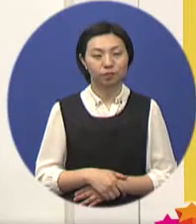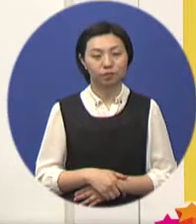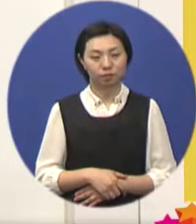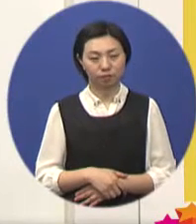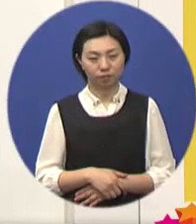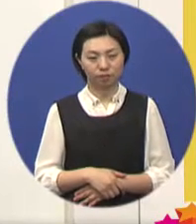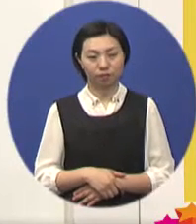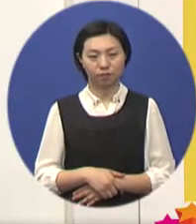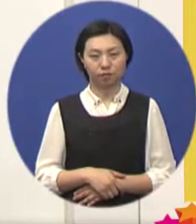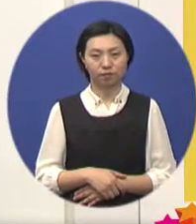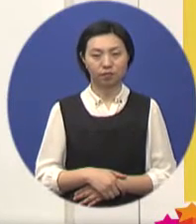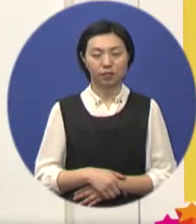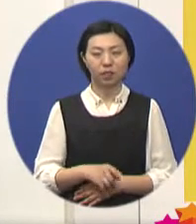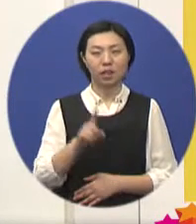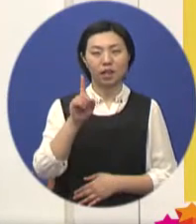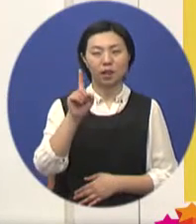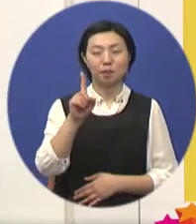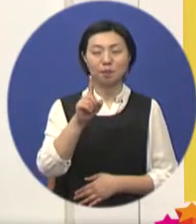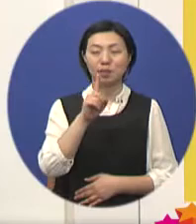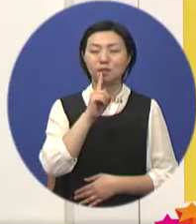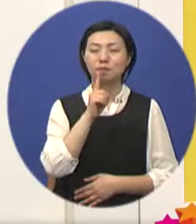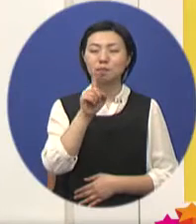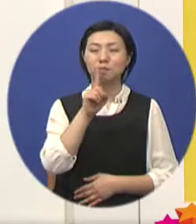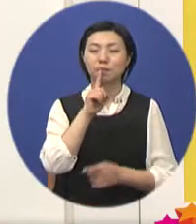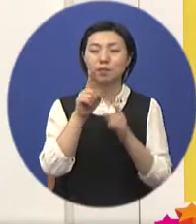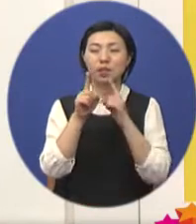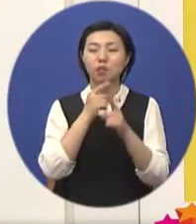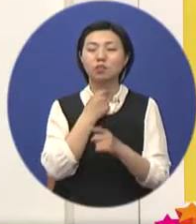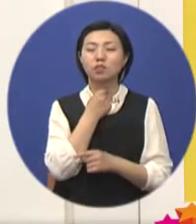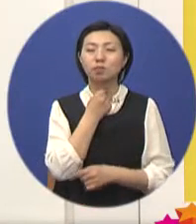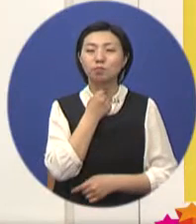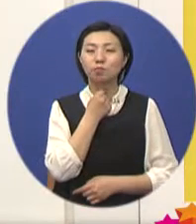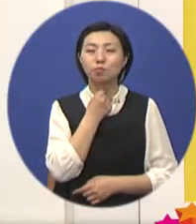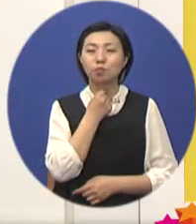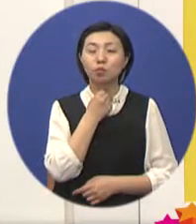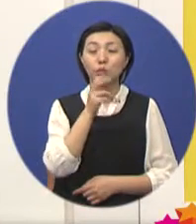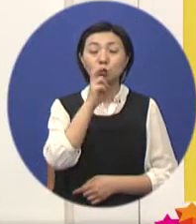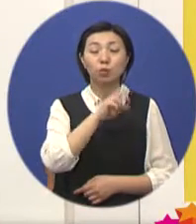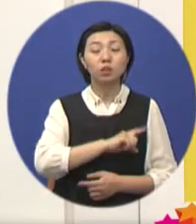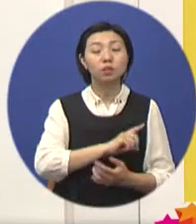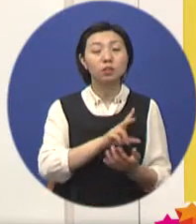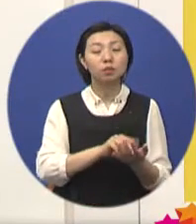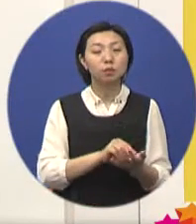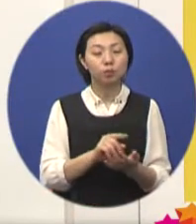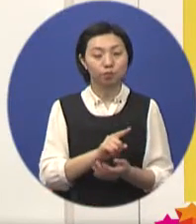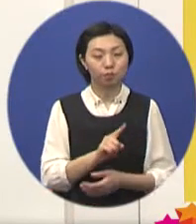한 말씀 더 드리고 한 노래 할까요? 예. 예. 아니, 뭐 노래 무슨 곡목, 네.